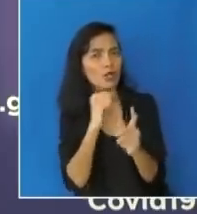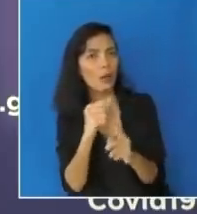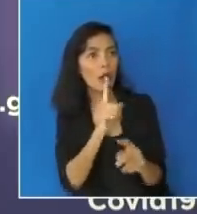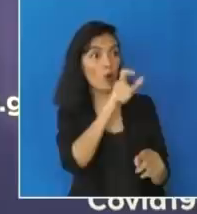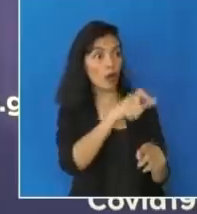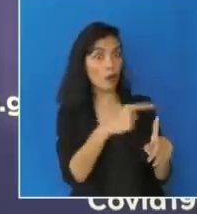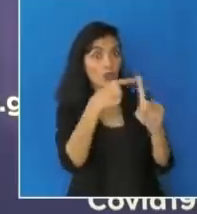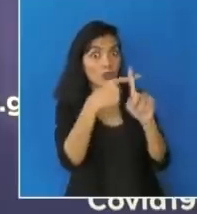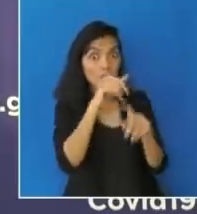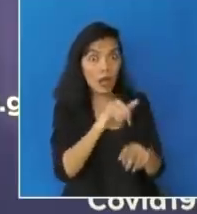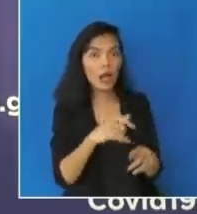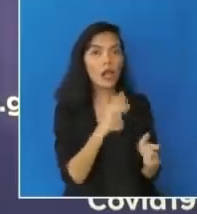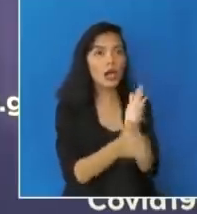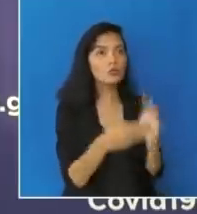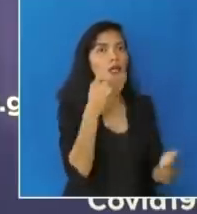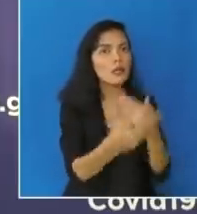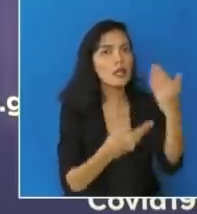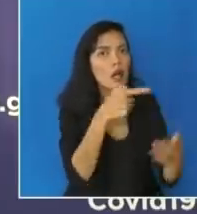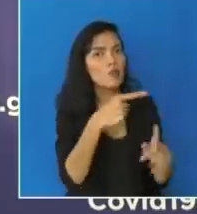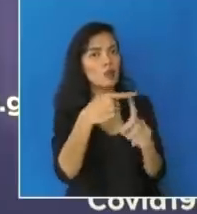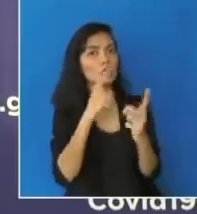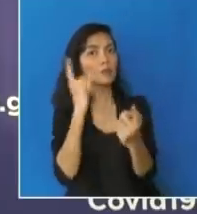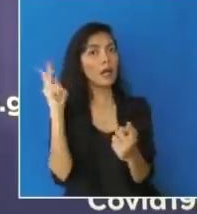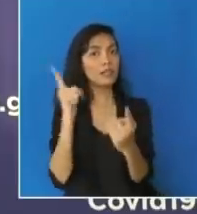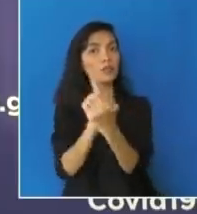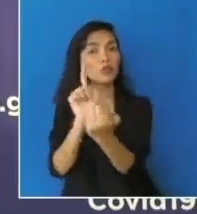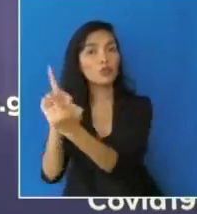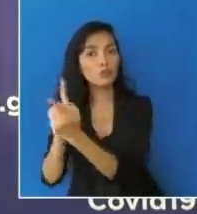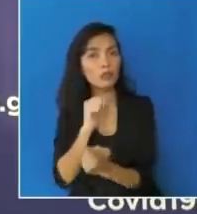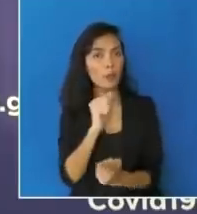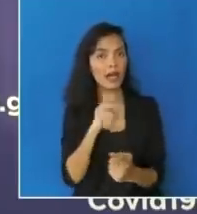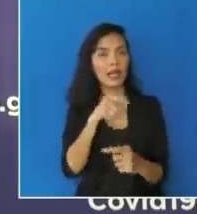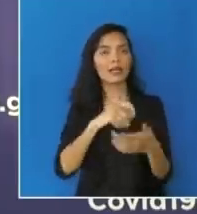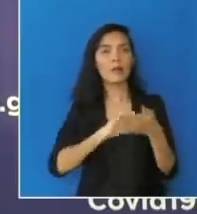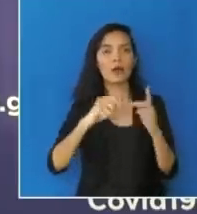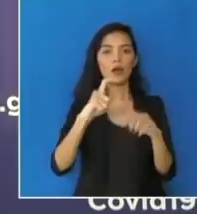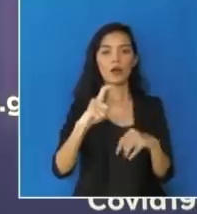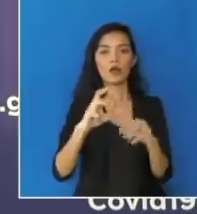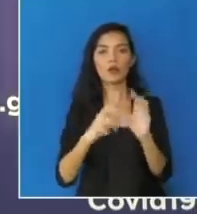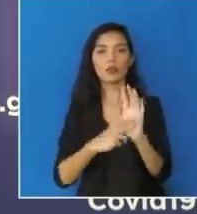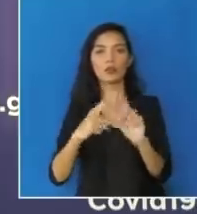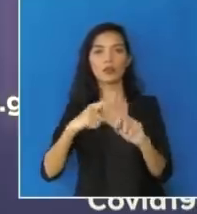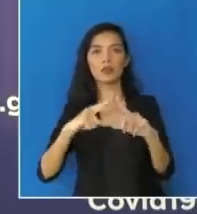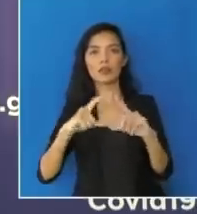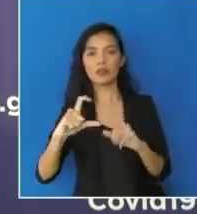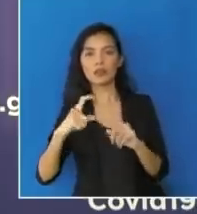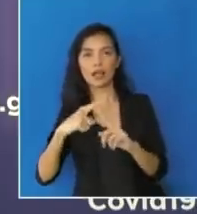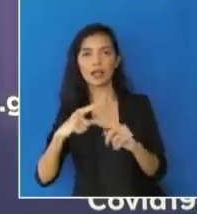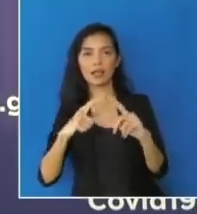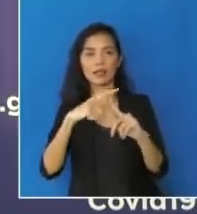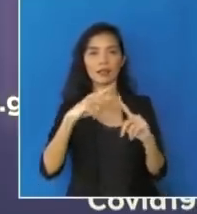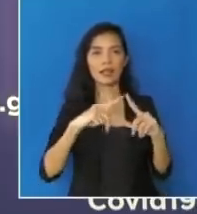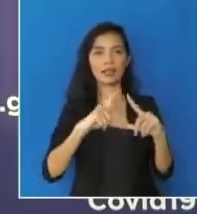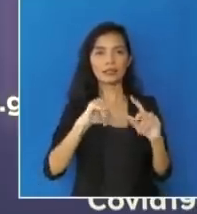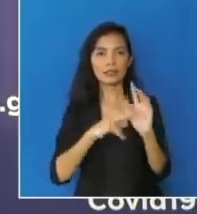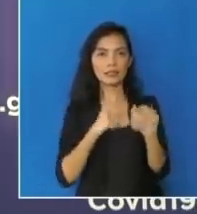positif terkonfirmasi yang dirawat di rumah sakit. Kegiatan kontak tracing ini akan dilaksanakan oleh Dinas Kesehatan